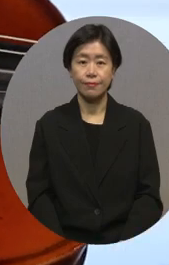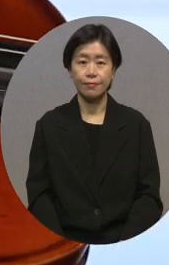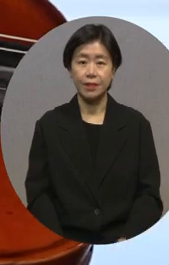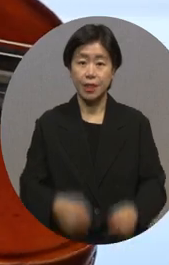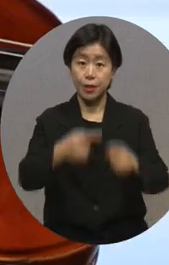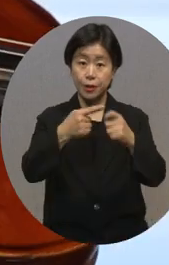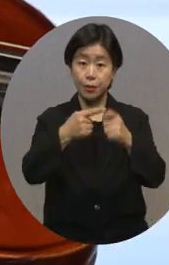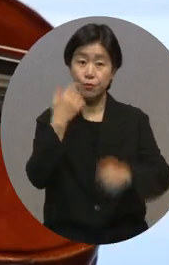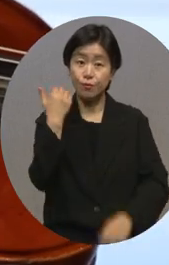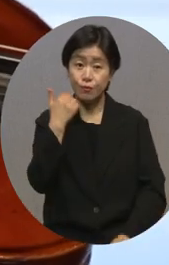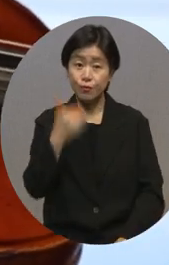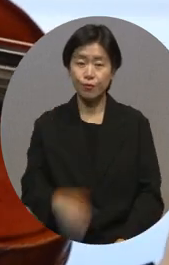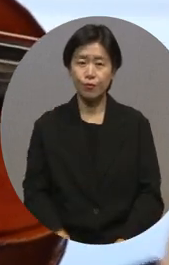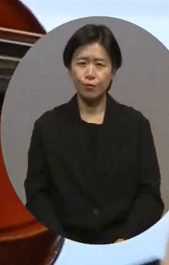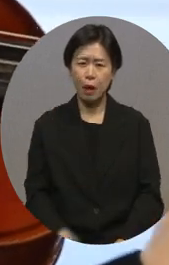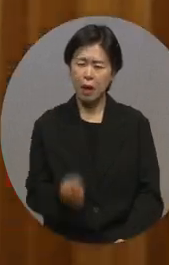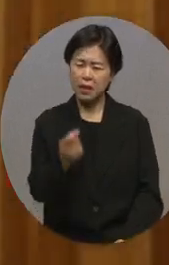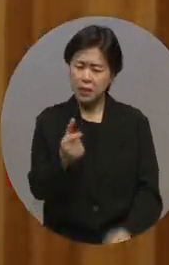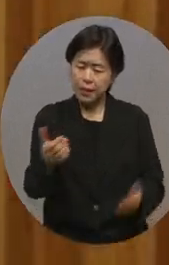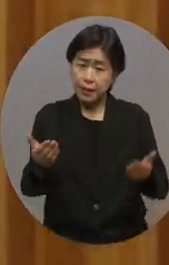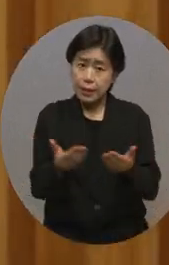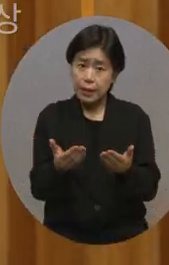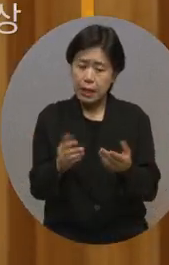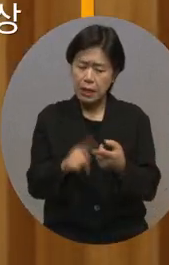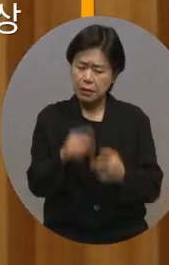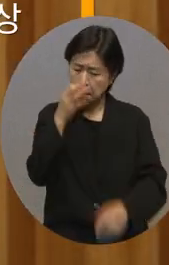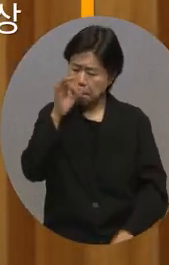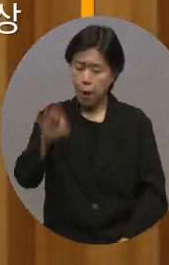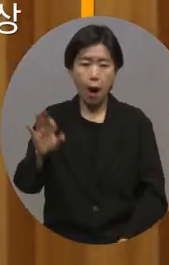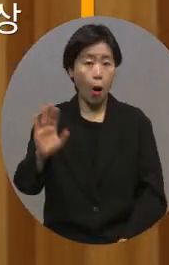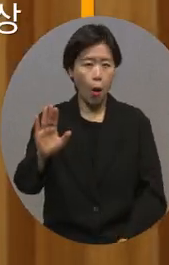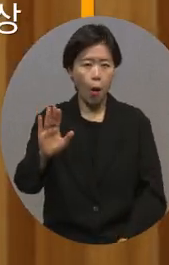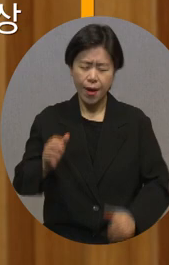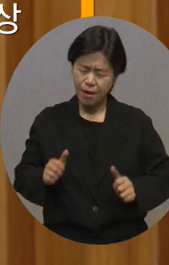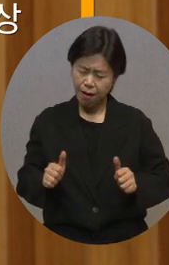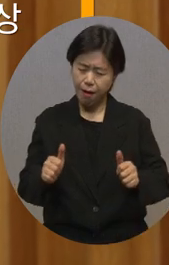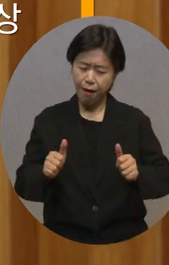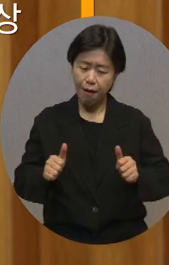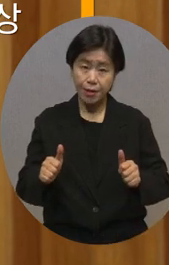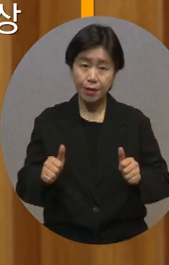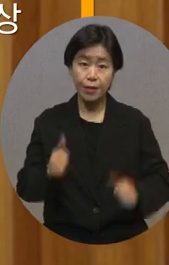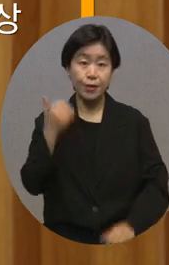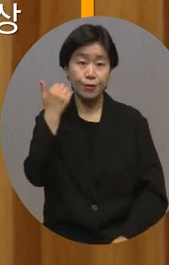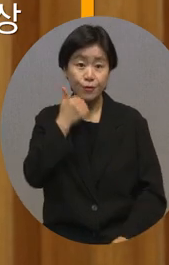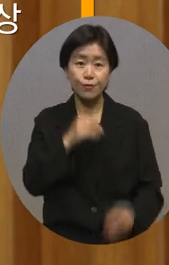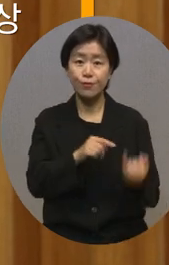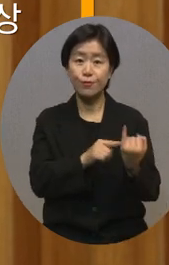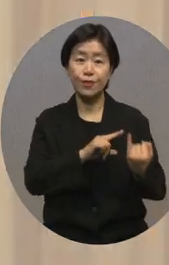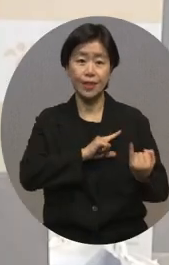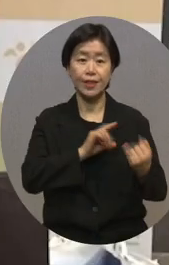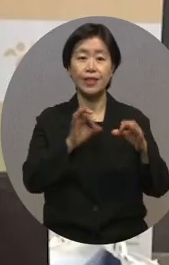첫 번째 주인공은 작은 일도 절대 허투루 하지 않는 성실의 아이콘 김유경 씨입니다.